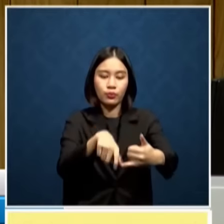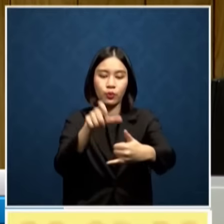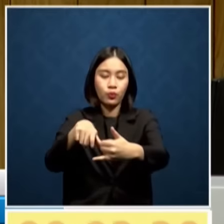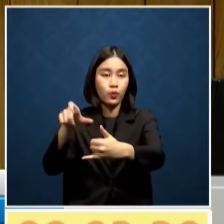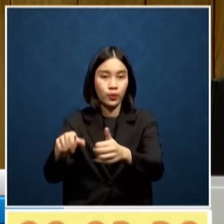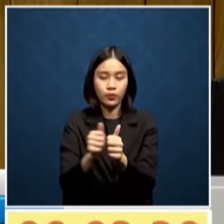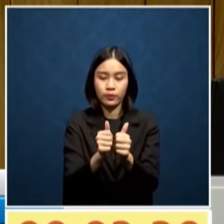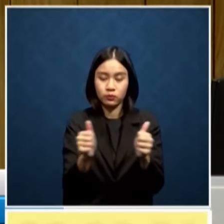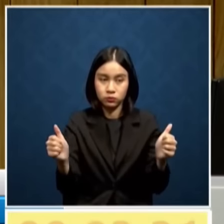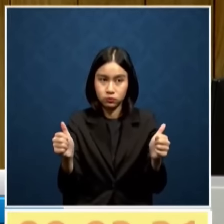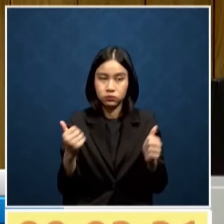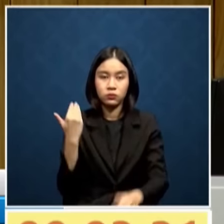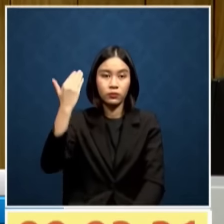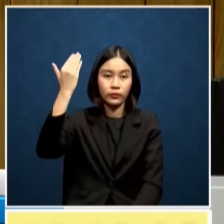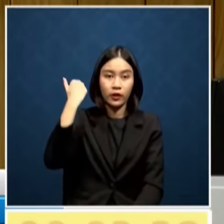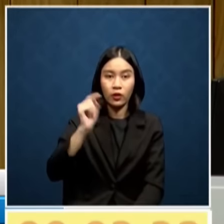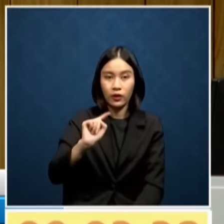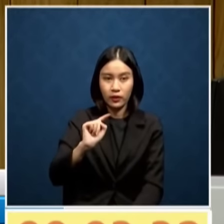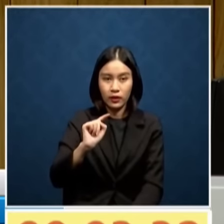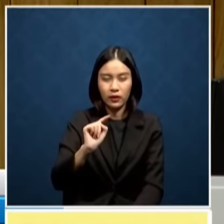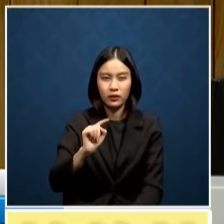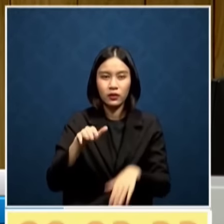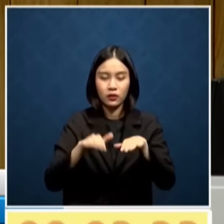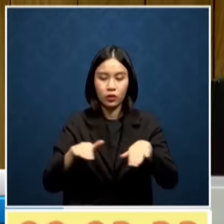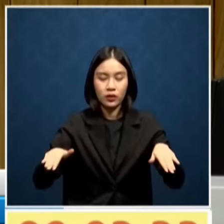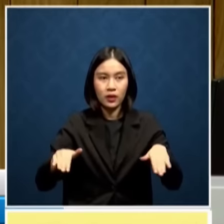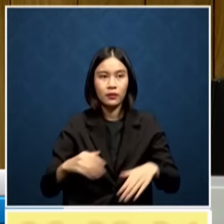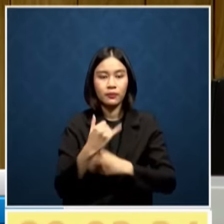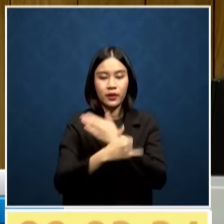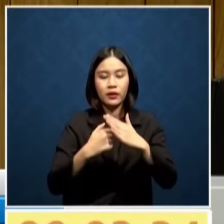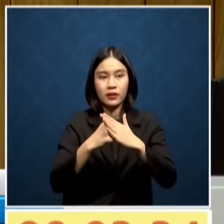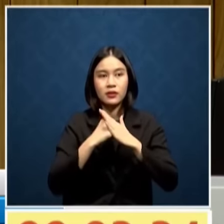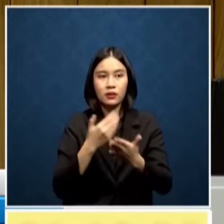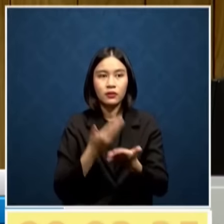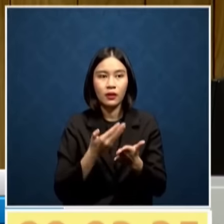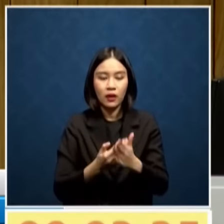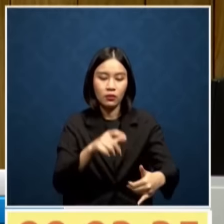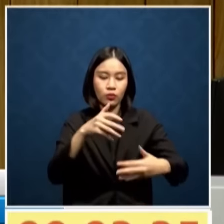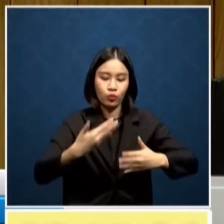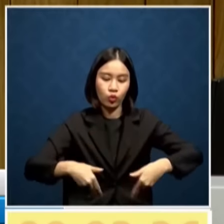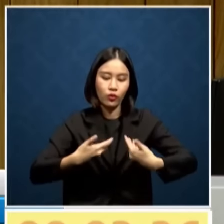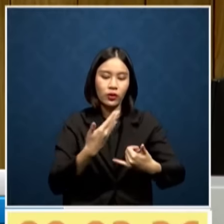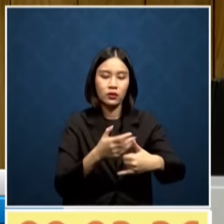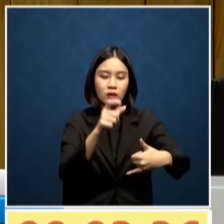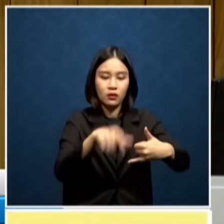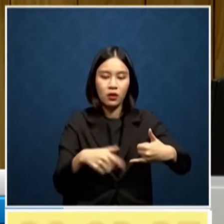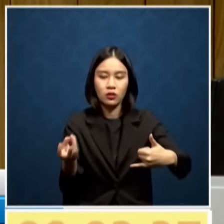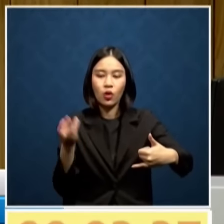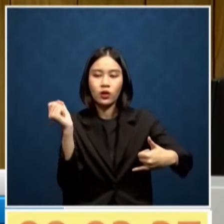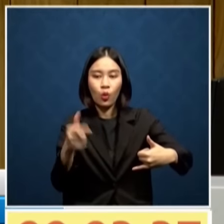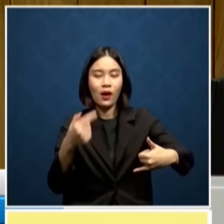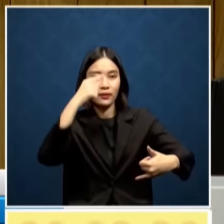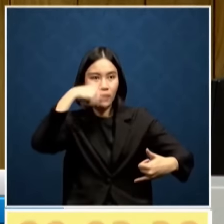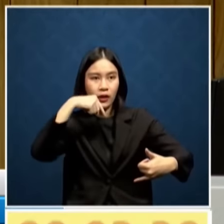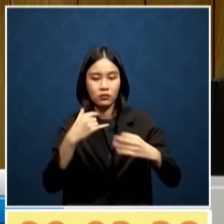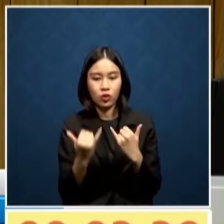นุษย์ได้ดีมากเลยนะฮะสมัยก่อนจำได้เราเด็กๆเนี่ยจีนยังรายได้ต่อหัวต่อคนเนี่ยยังน้อยกว่าไทยนะฮะ